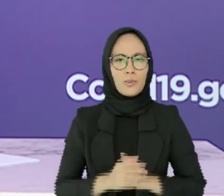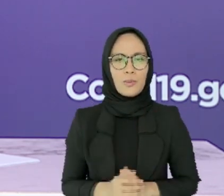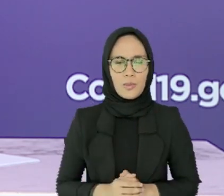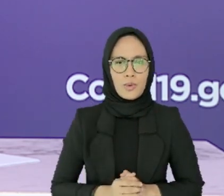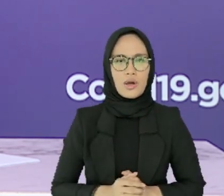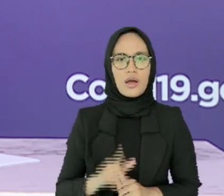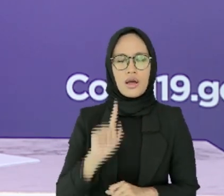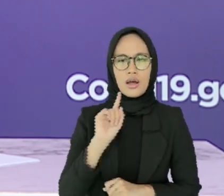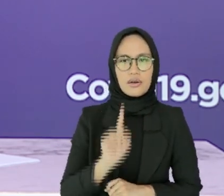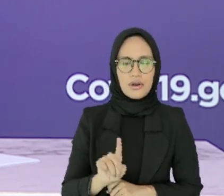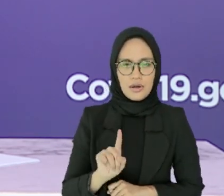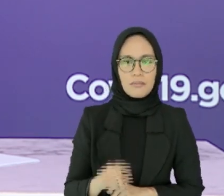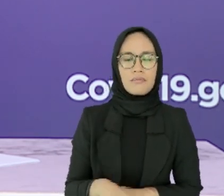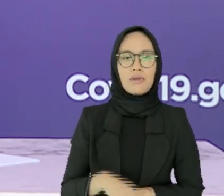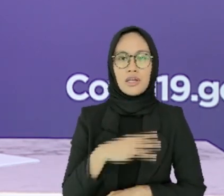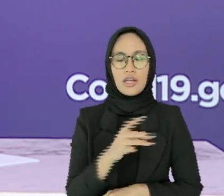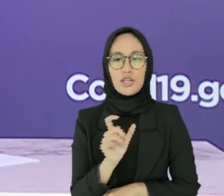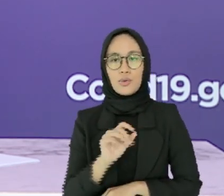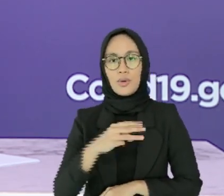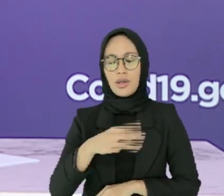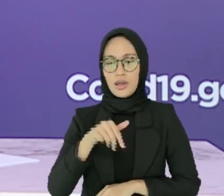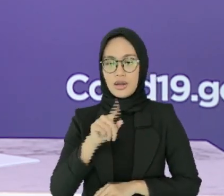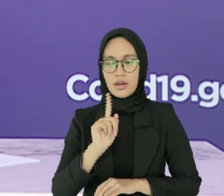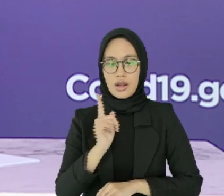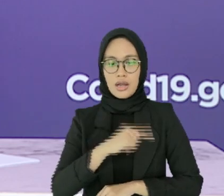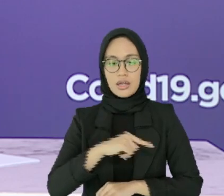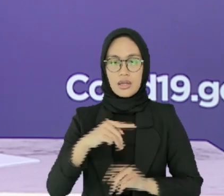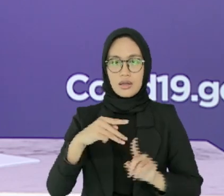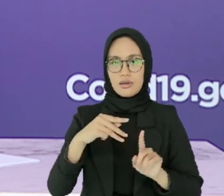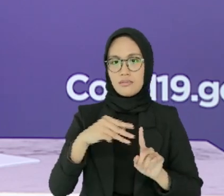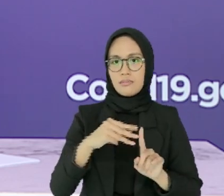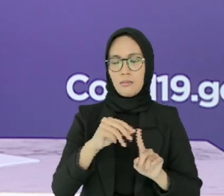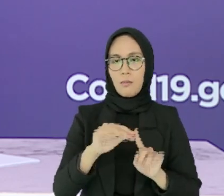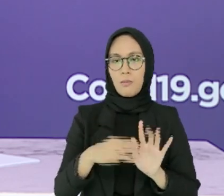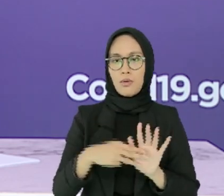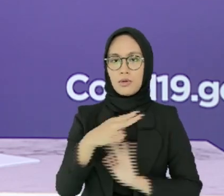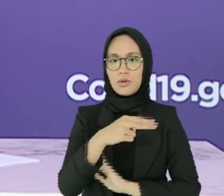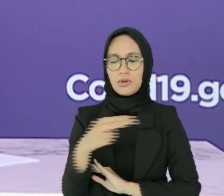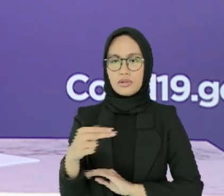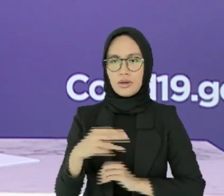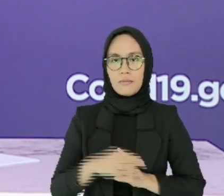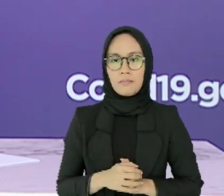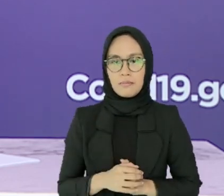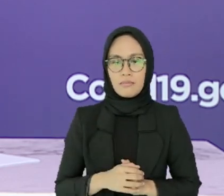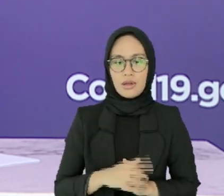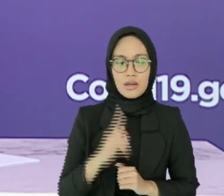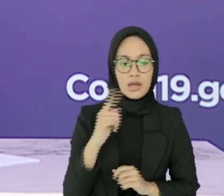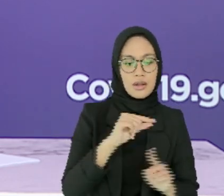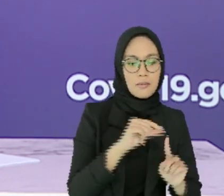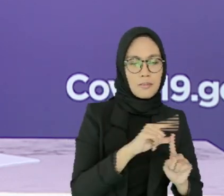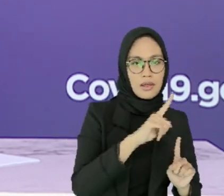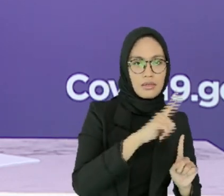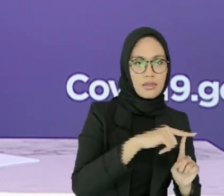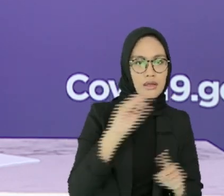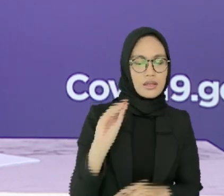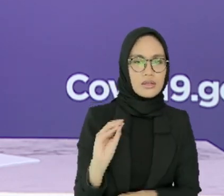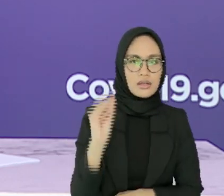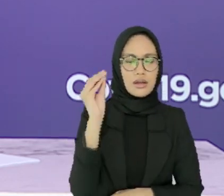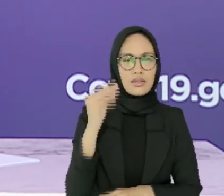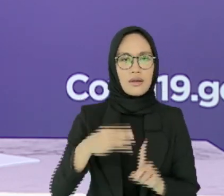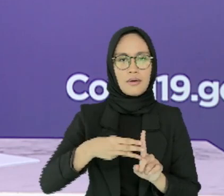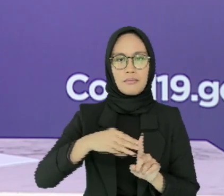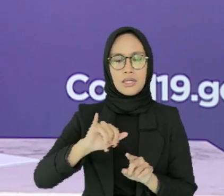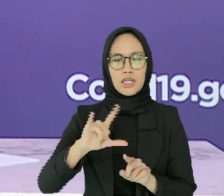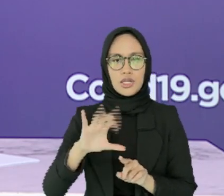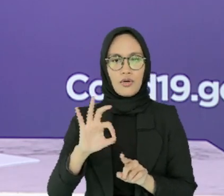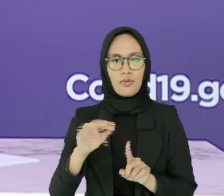eye dari Badan POM Republik Indonesia dengan pemegang izin nya adalah pt-jakarta by of pharmaceutical